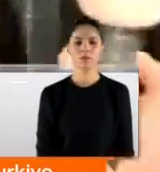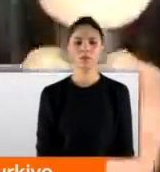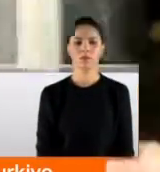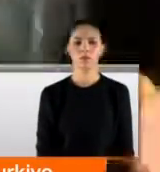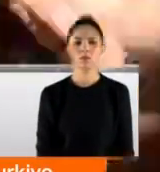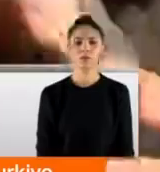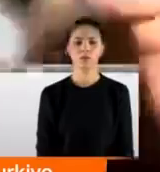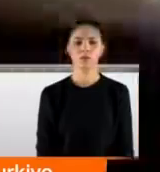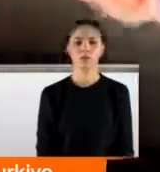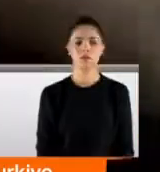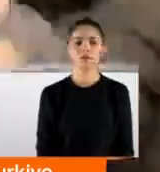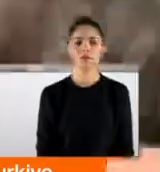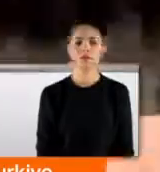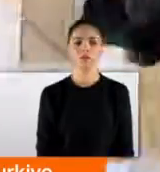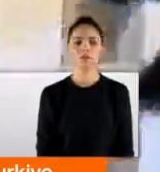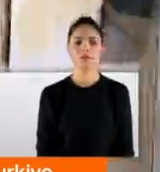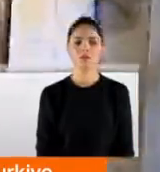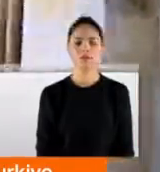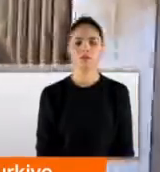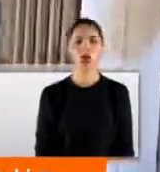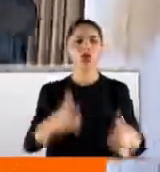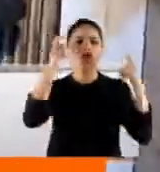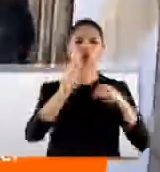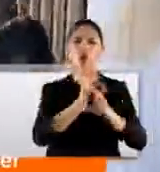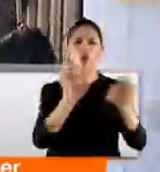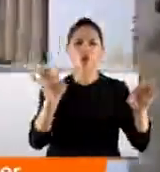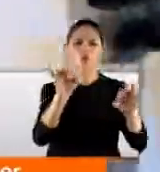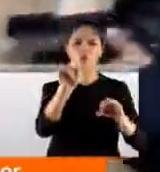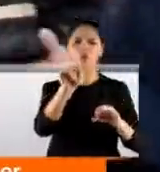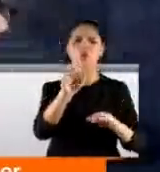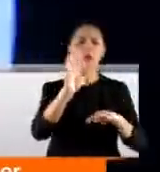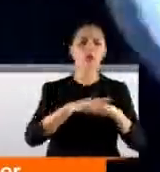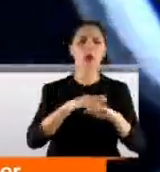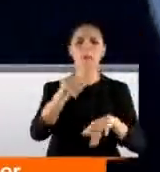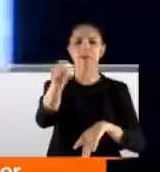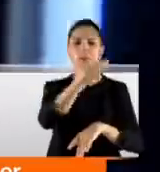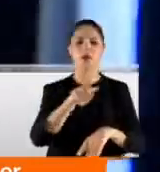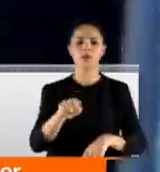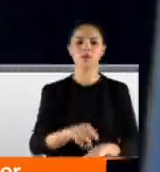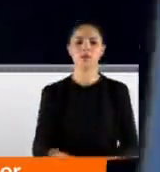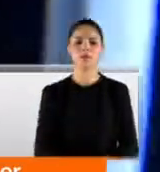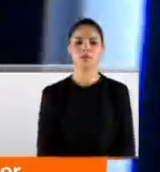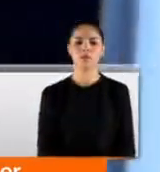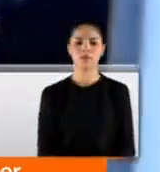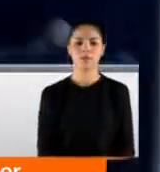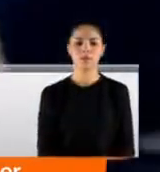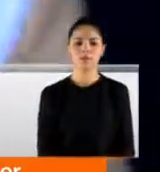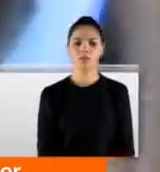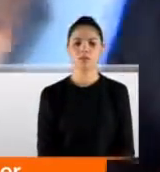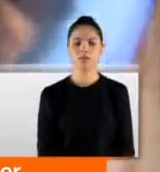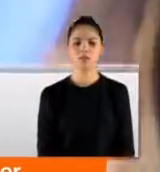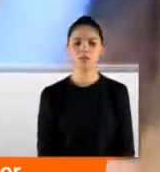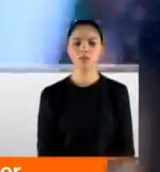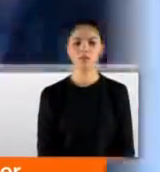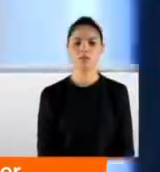Neden saklanıyorsun? Dün de partide bulundunuz. Sorumsuzluğun altına koca bir imza attılar. Covid-19 sebebiyle yasak olan